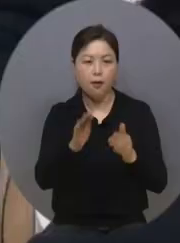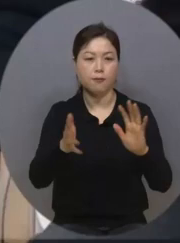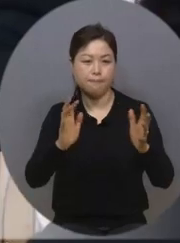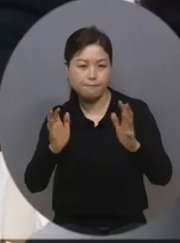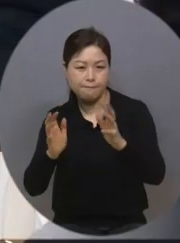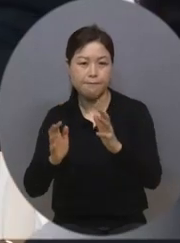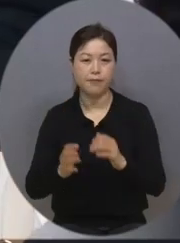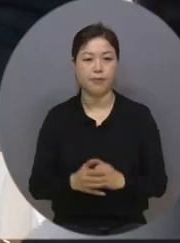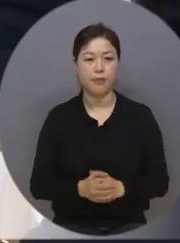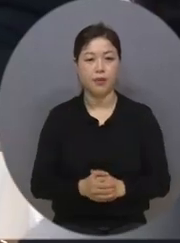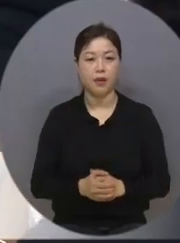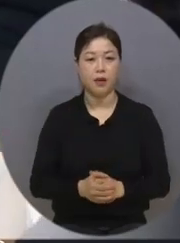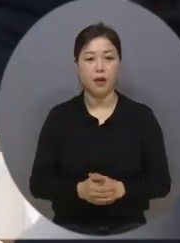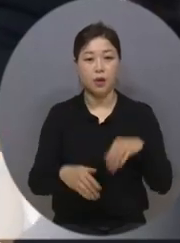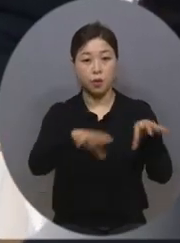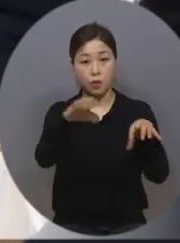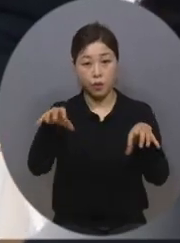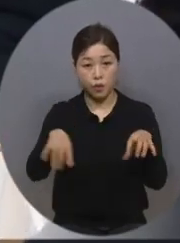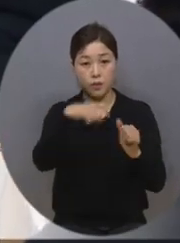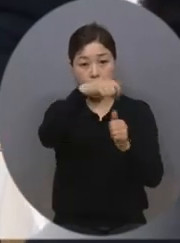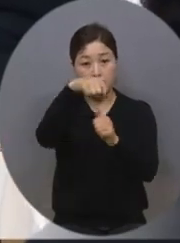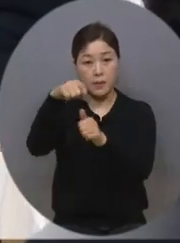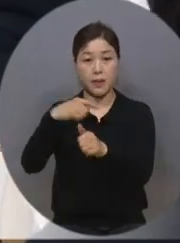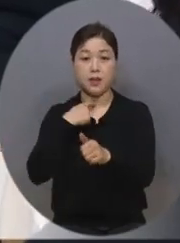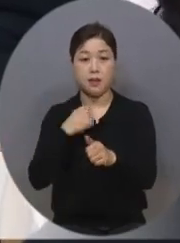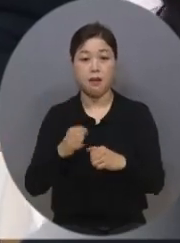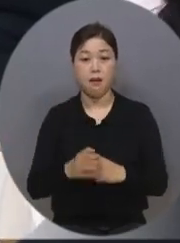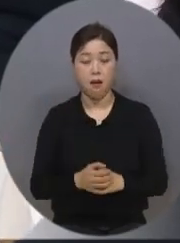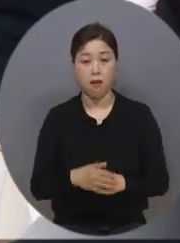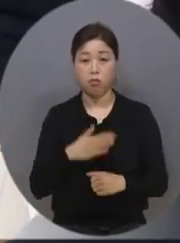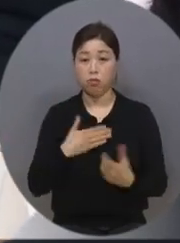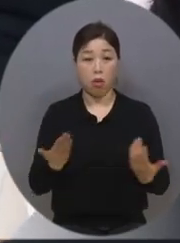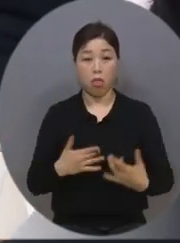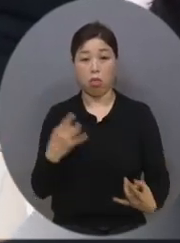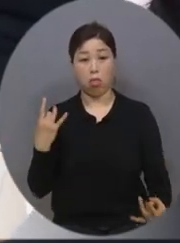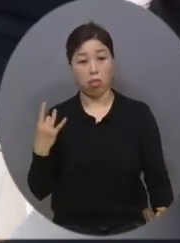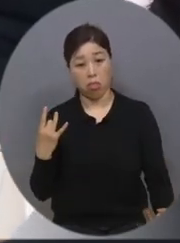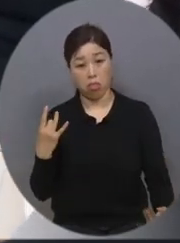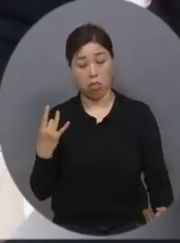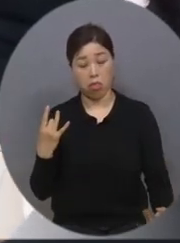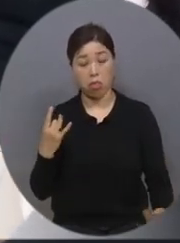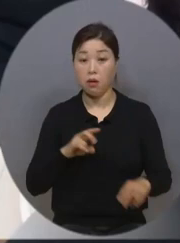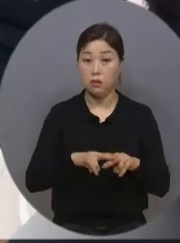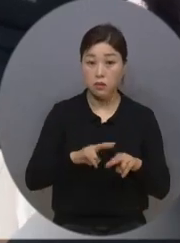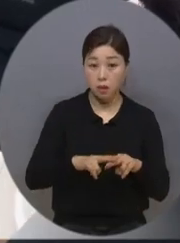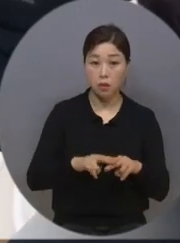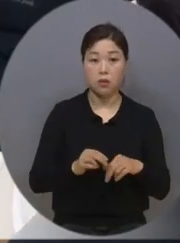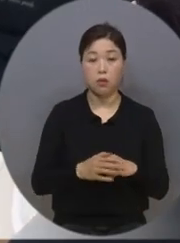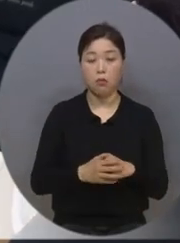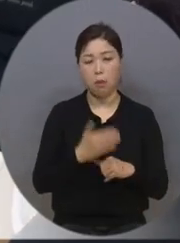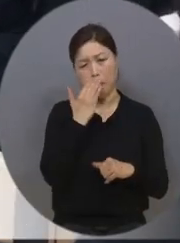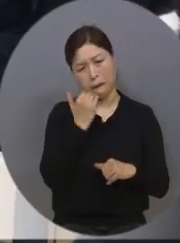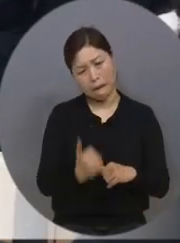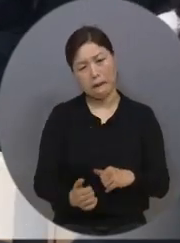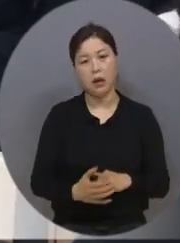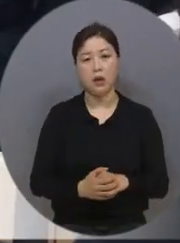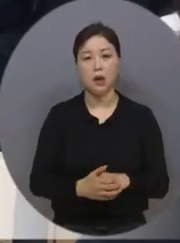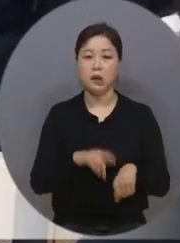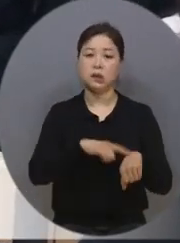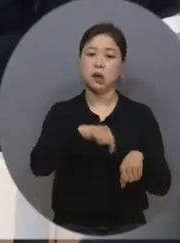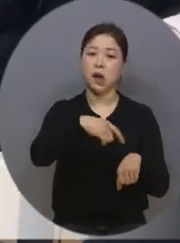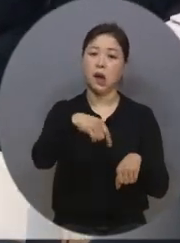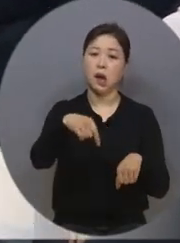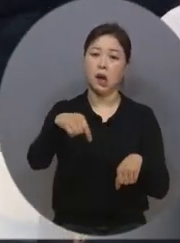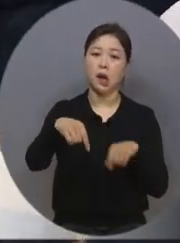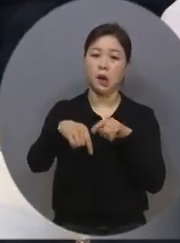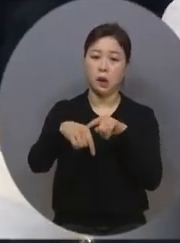이어졌습니다. 각 기관에 배치가 됐어요. 아무것도 하는 일이 없어. 그냥 가만히 앉아있고 무료해요. 근데 시간되고